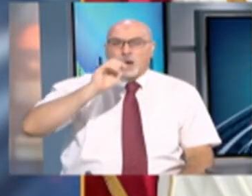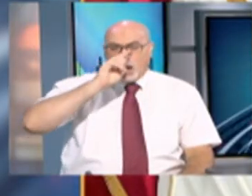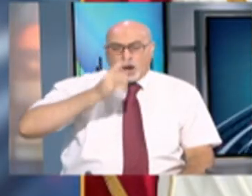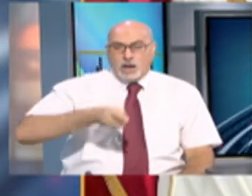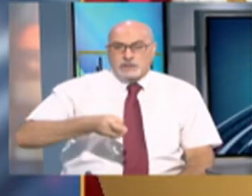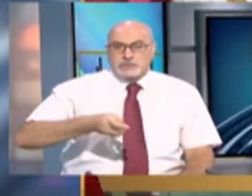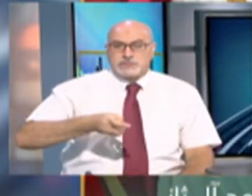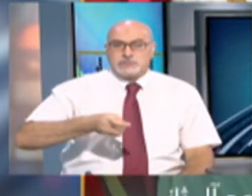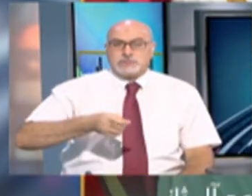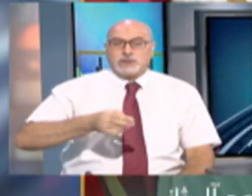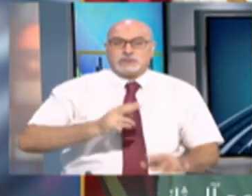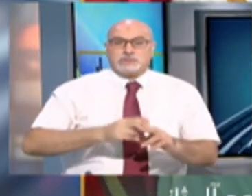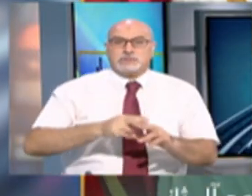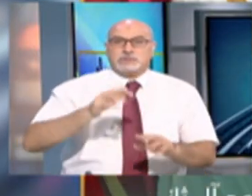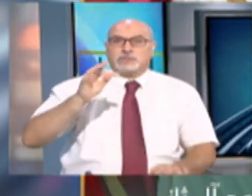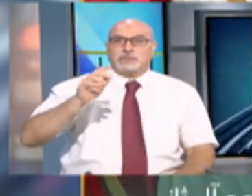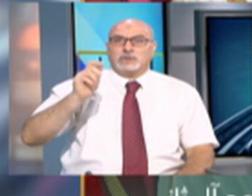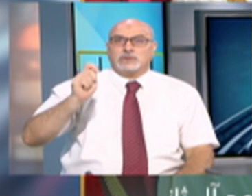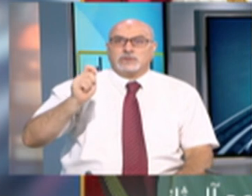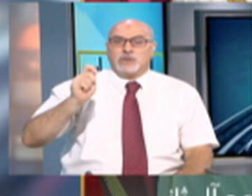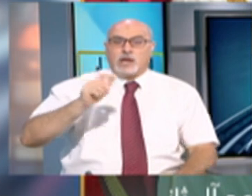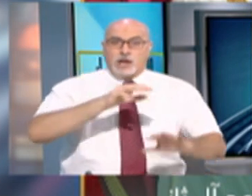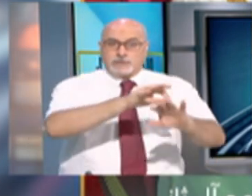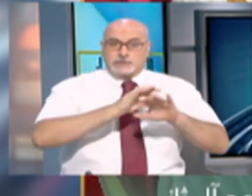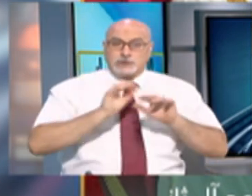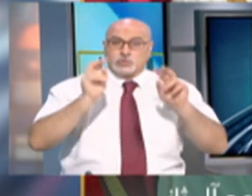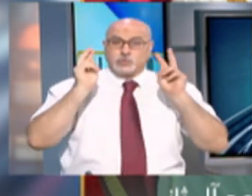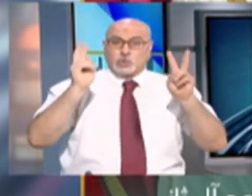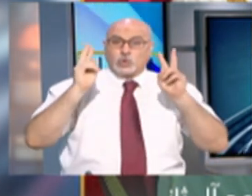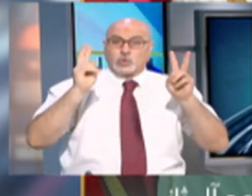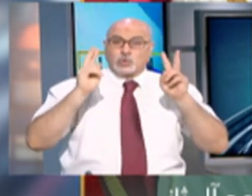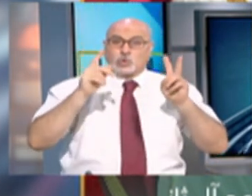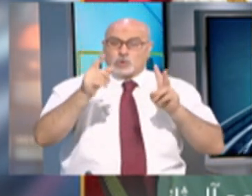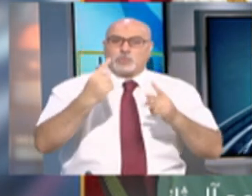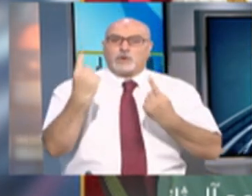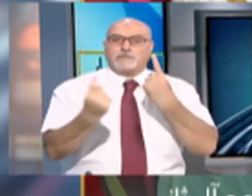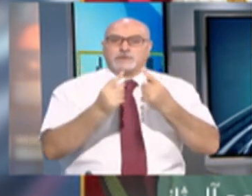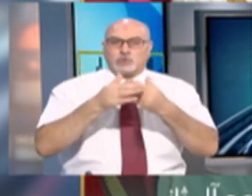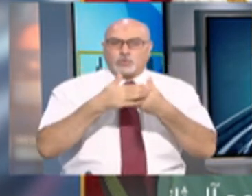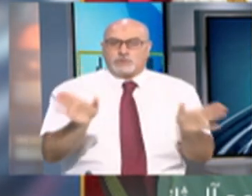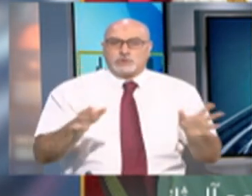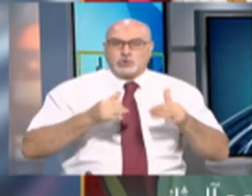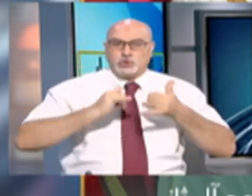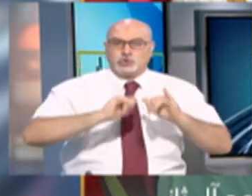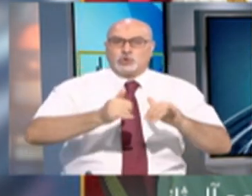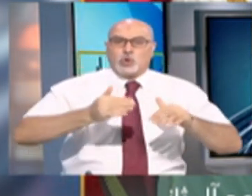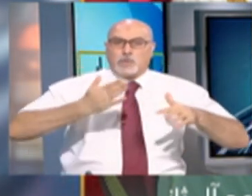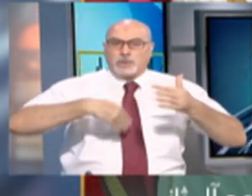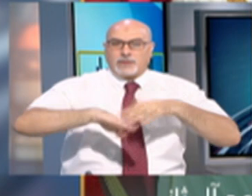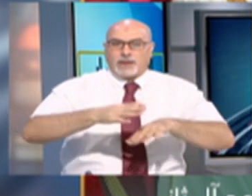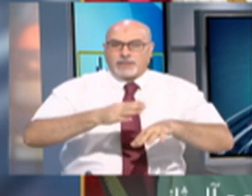سمو الشيخ تميم بن حمد الثاني ضيف شرف في مراسم احتفال افتتاح أقول ألعاب البحر